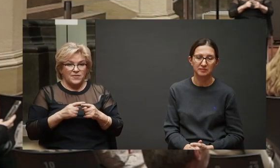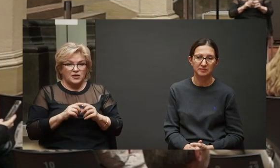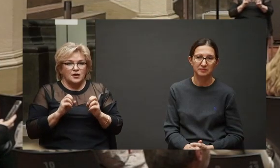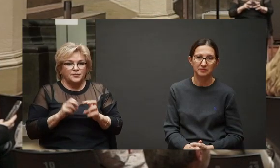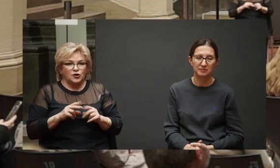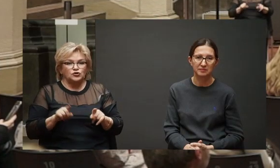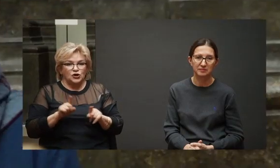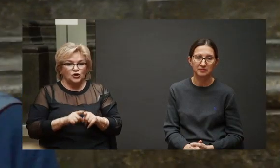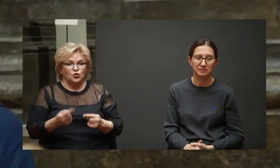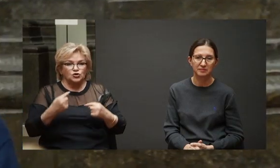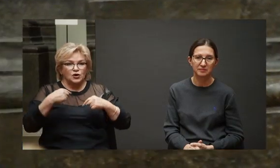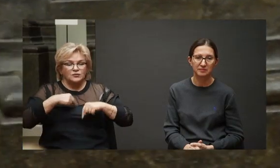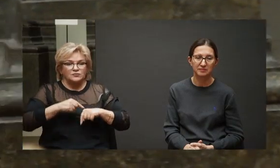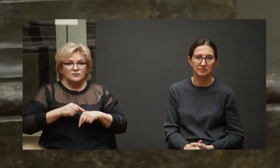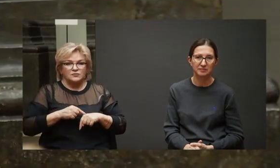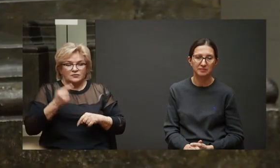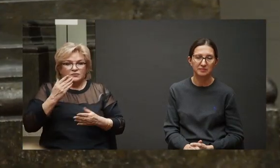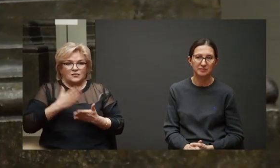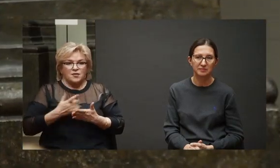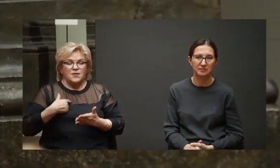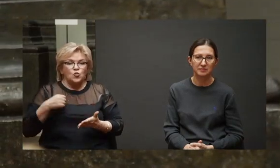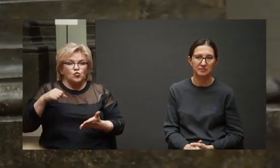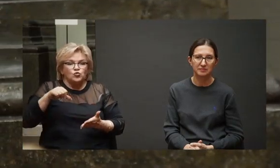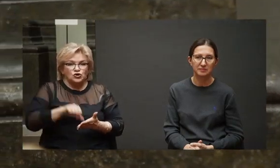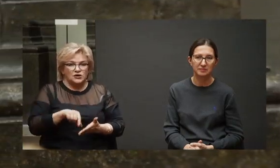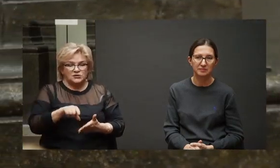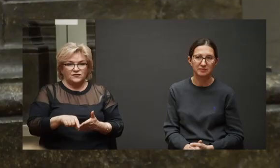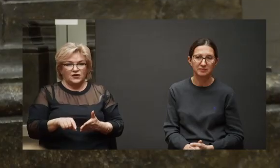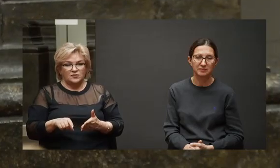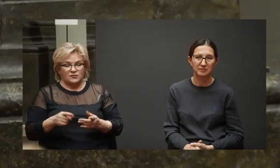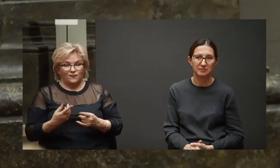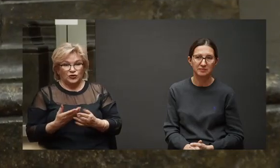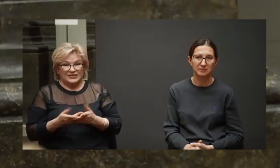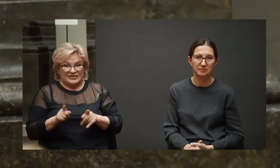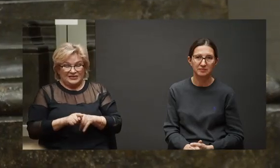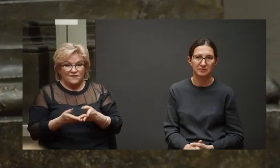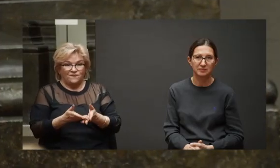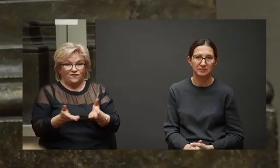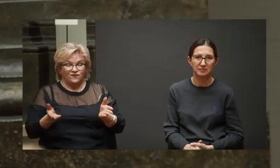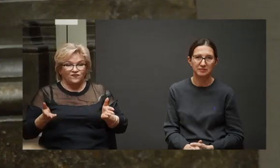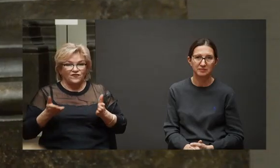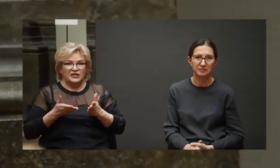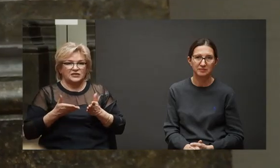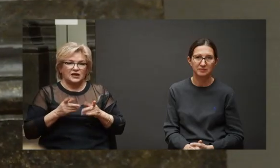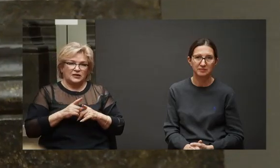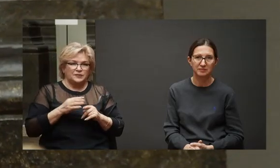приключение переживаем. Мы участвуем так или иначе вот в этой вот